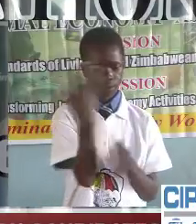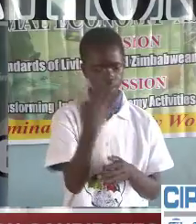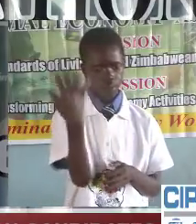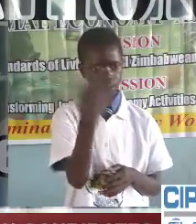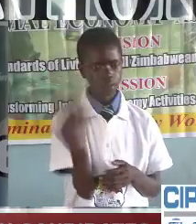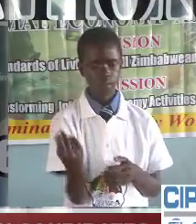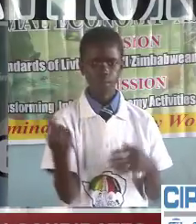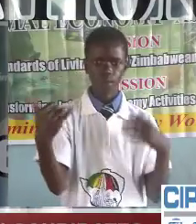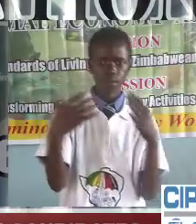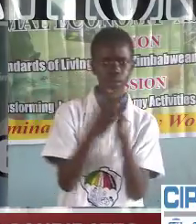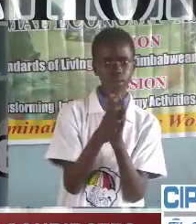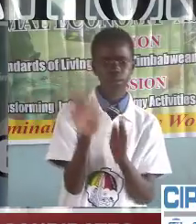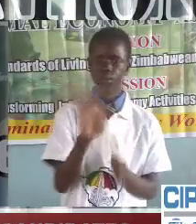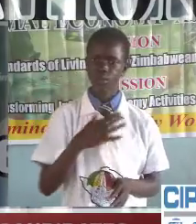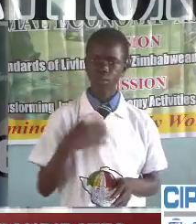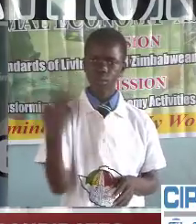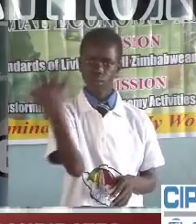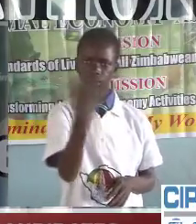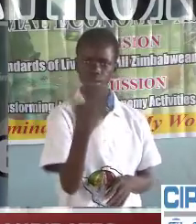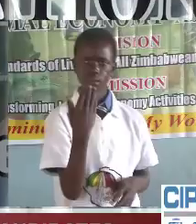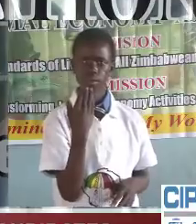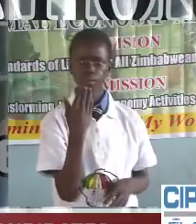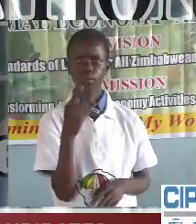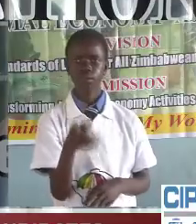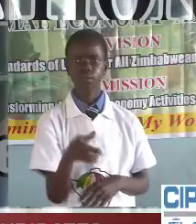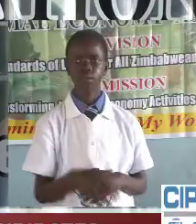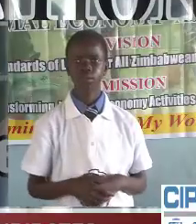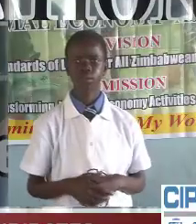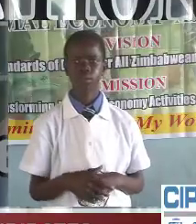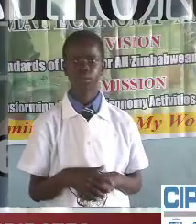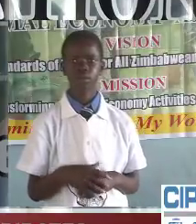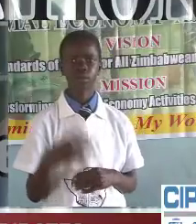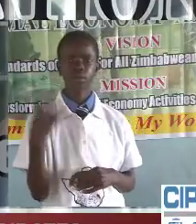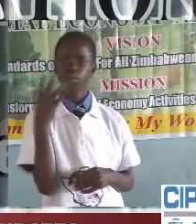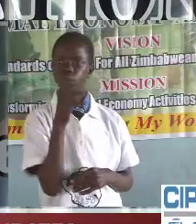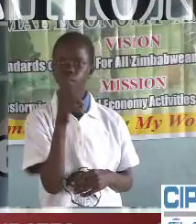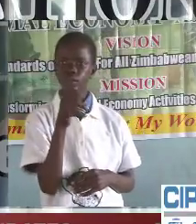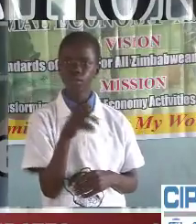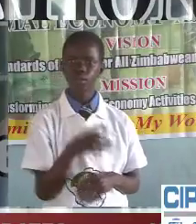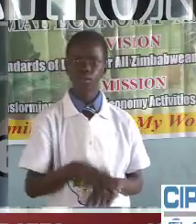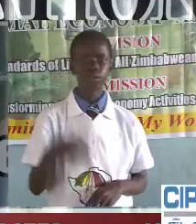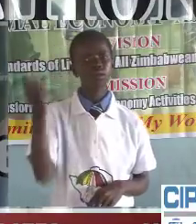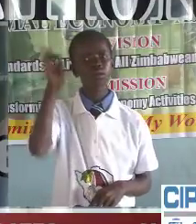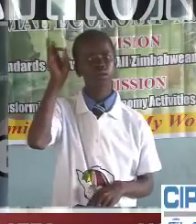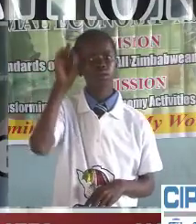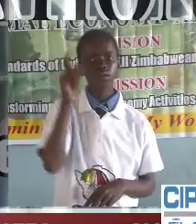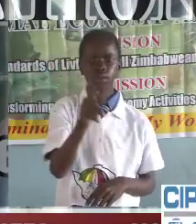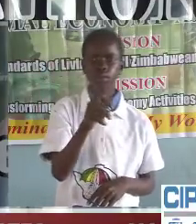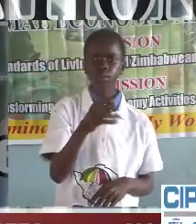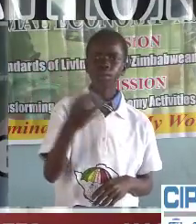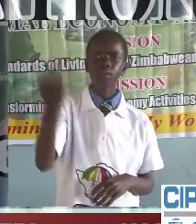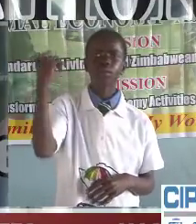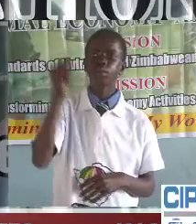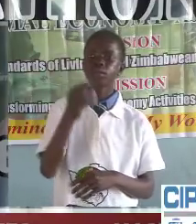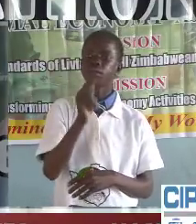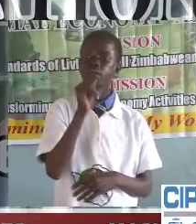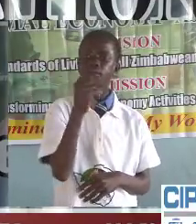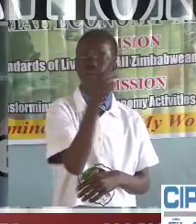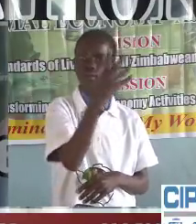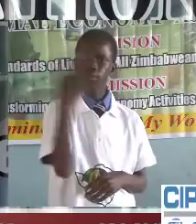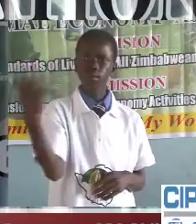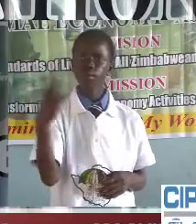yatiri kutaura nezvayo yatiri kunzi tine zvikwere zviri kutaurwa izvi haisiri mvura, ma-service charges. Ma-service charges